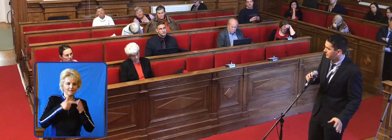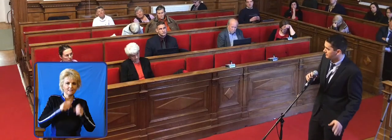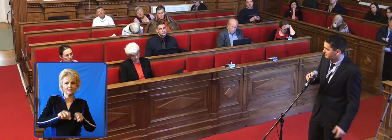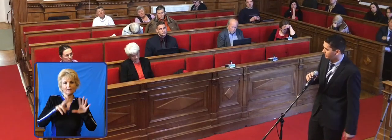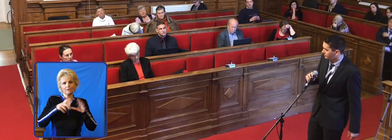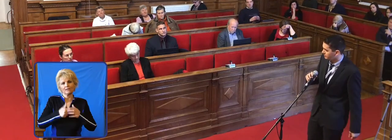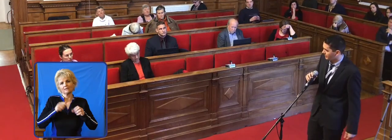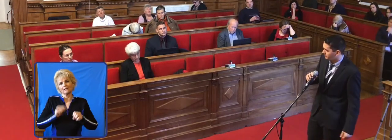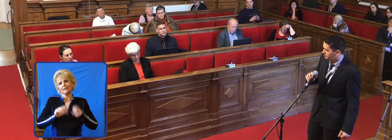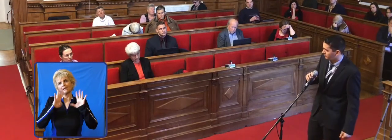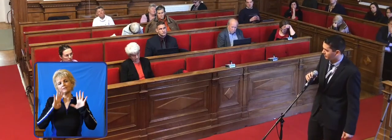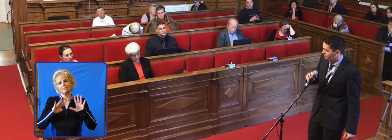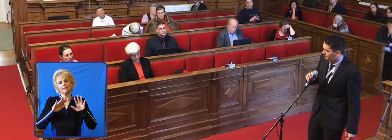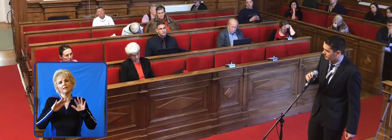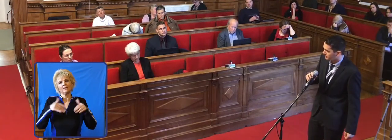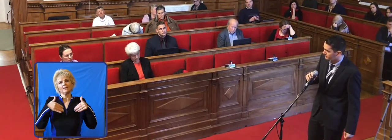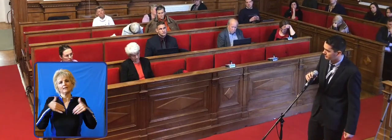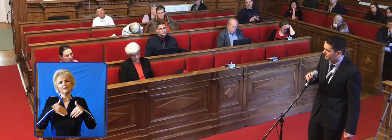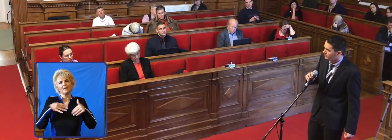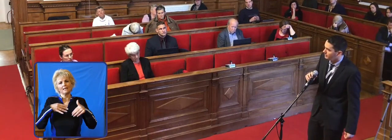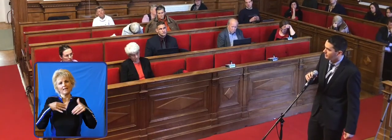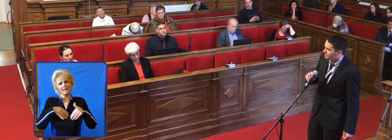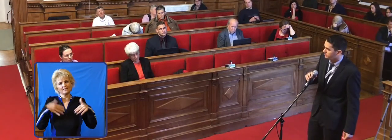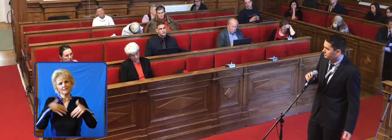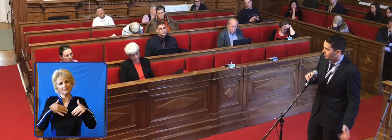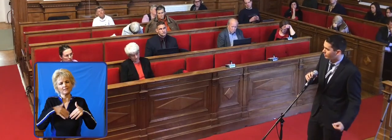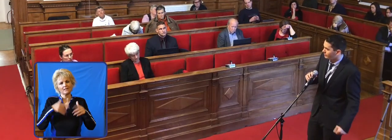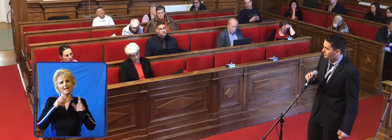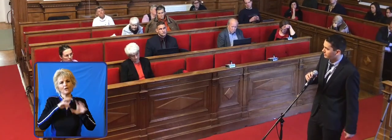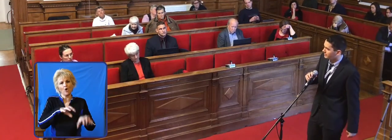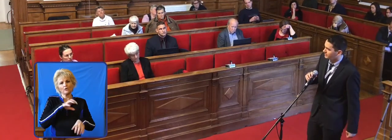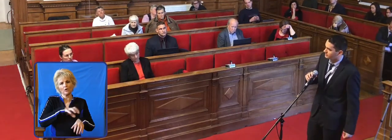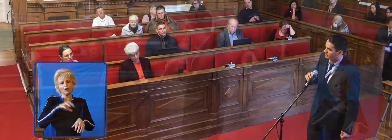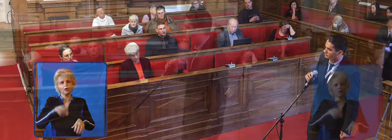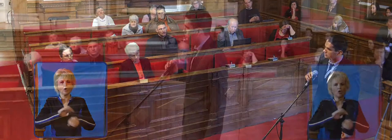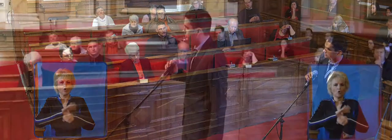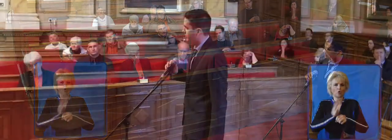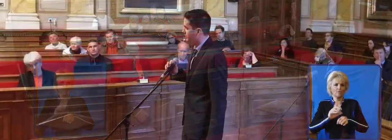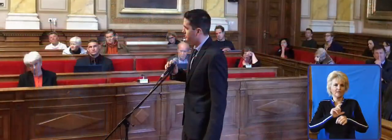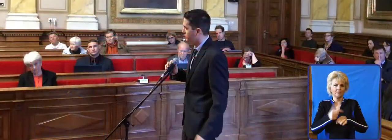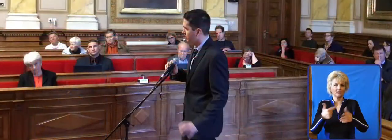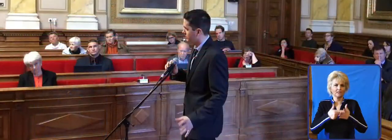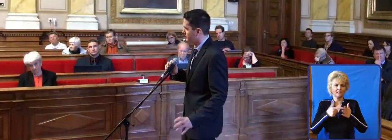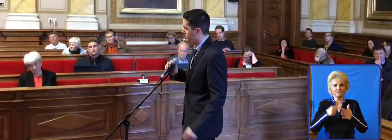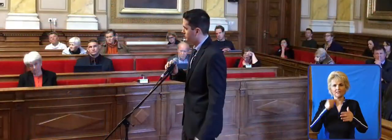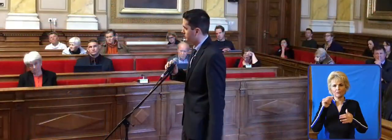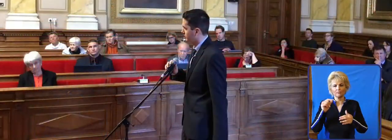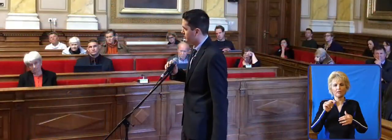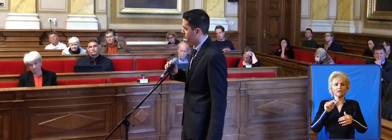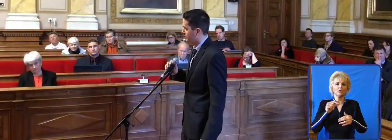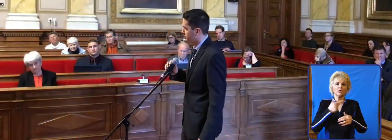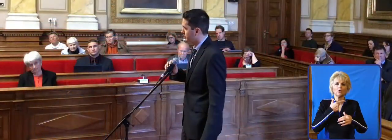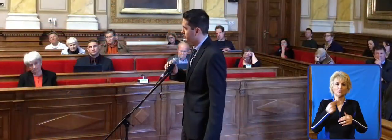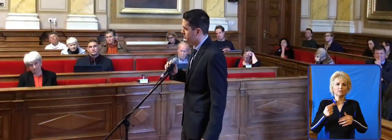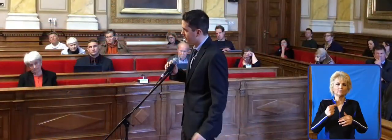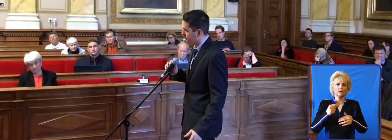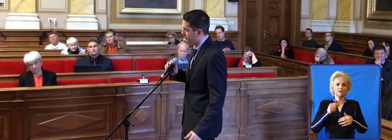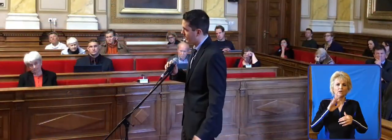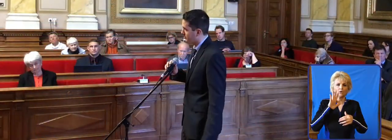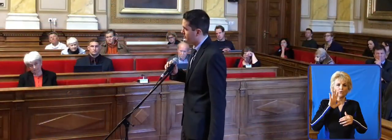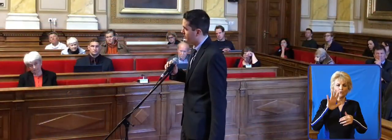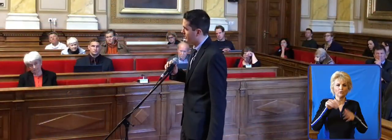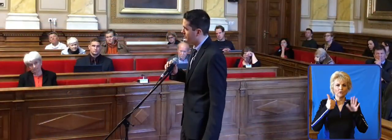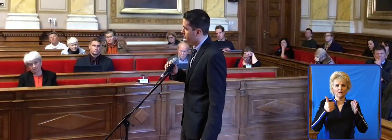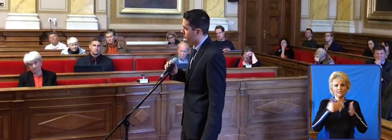ilyen 10-9000 adagszám között alakult éves szinten, és valószínűleg a Covid miatt 2020-ban ez 5-6000 közötti adagszámra csökkent, és az